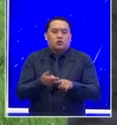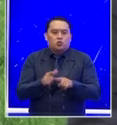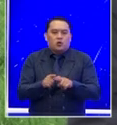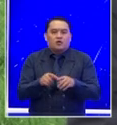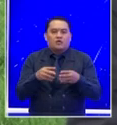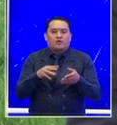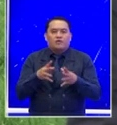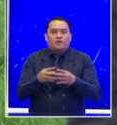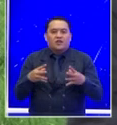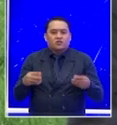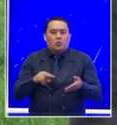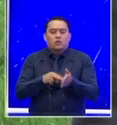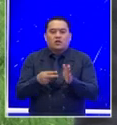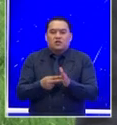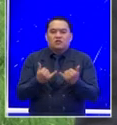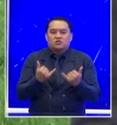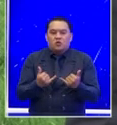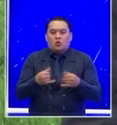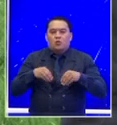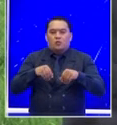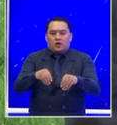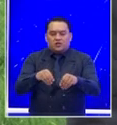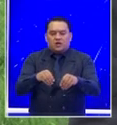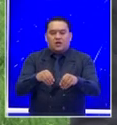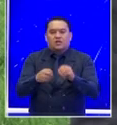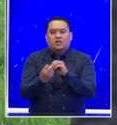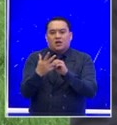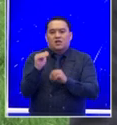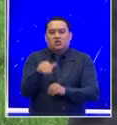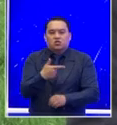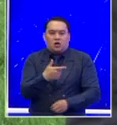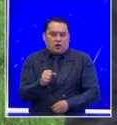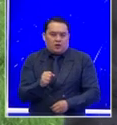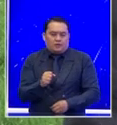весной планировали, на сегодняшний день посеяли уже 13 тысяч гектар.